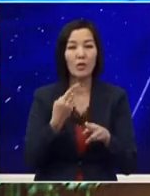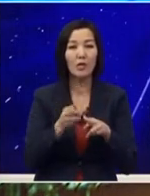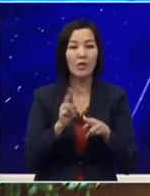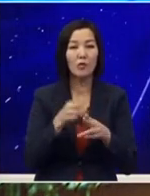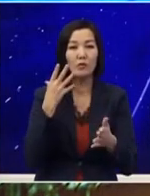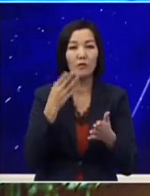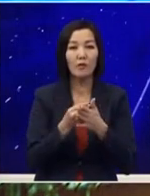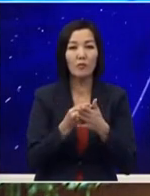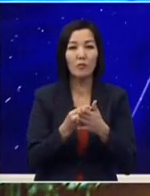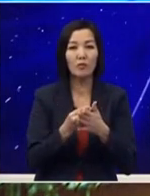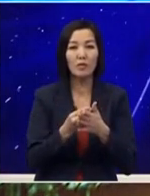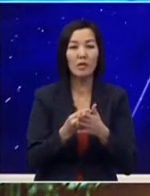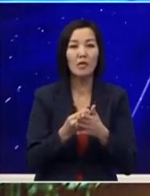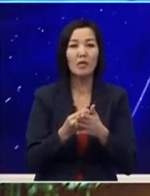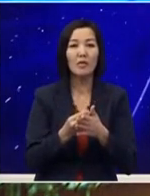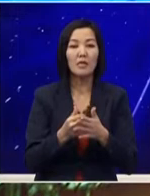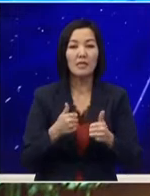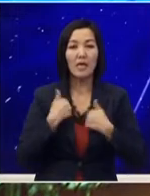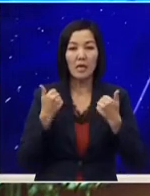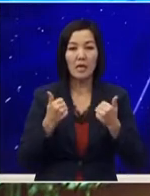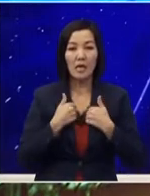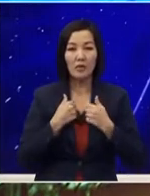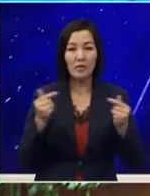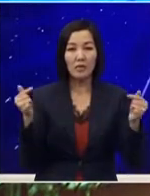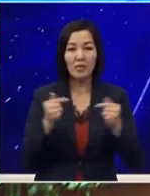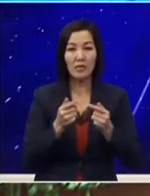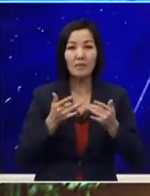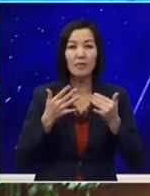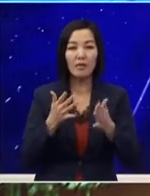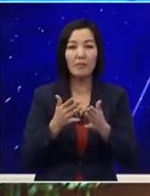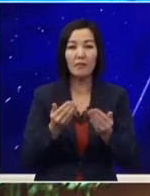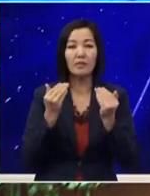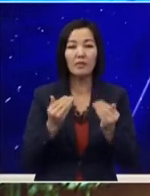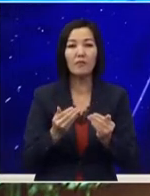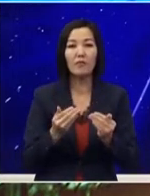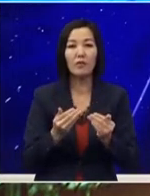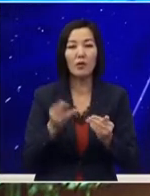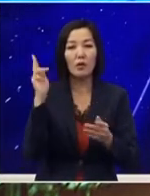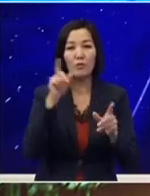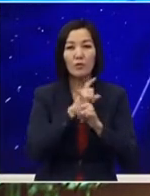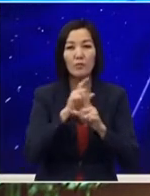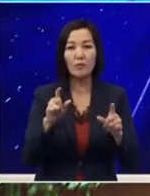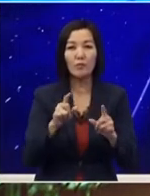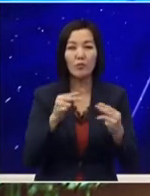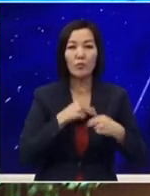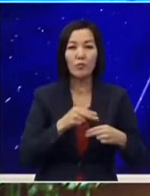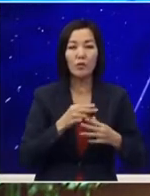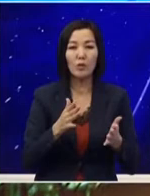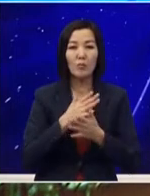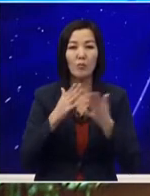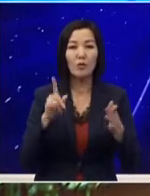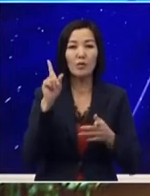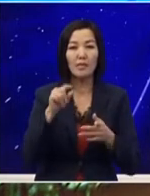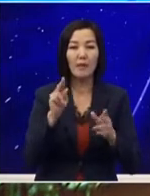Талдыкорган, которые, в свою очередь, стараются соответствовать этим требованиям. Сегодня в данном учебном учреждении трудится